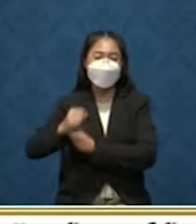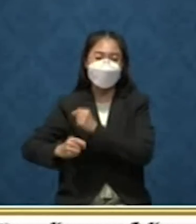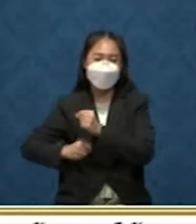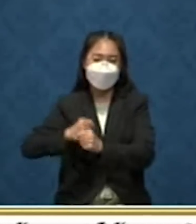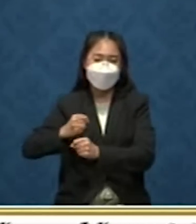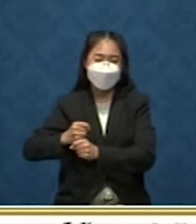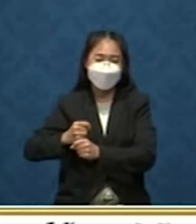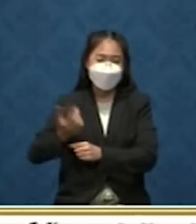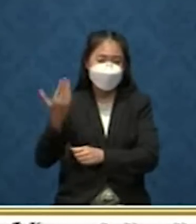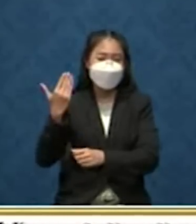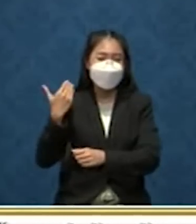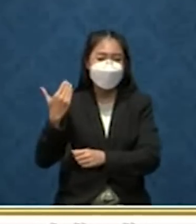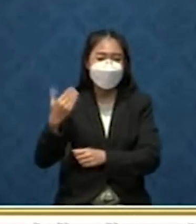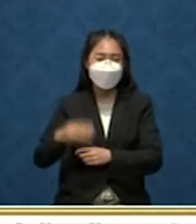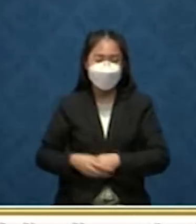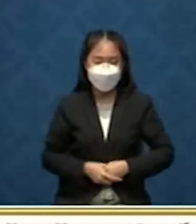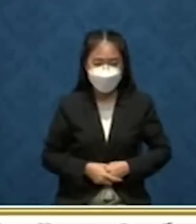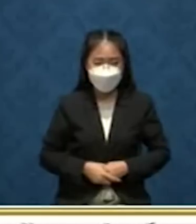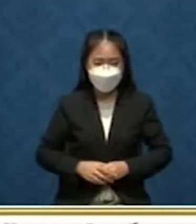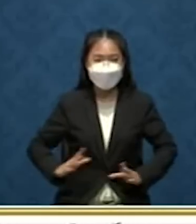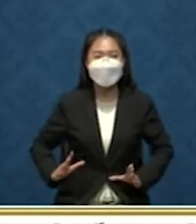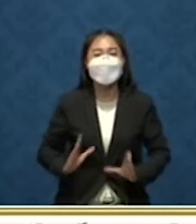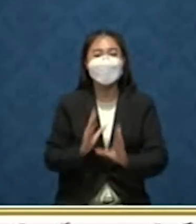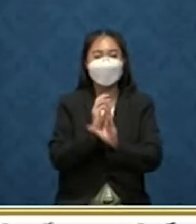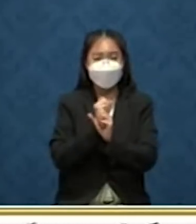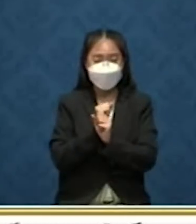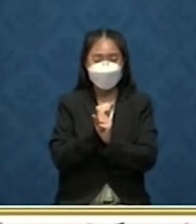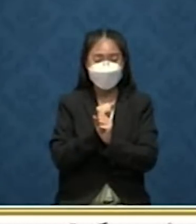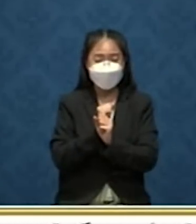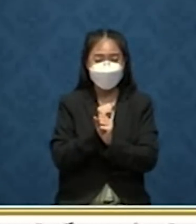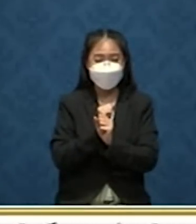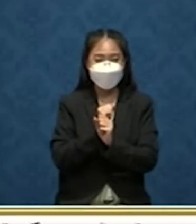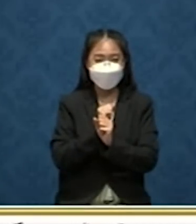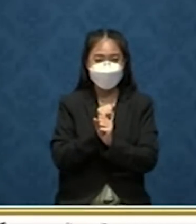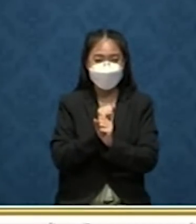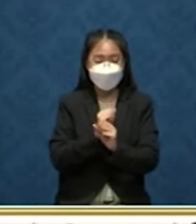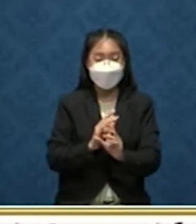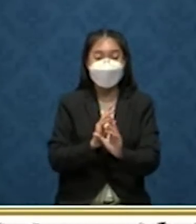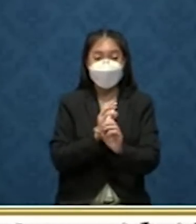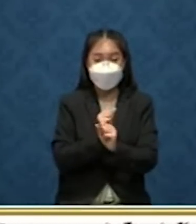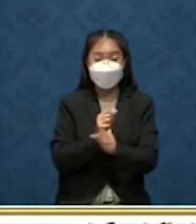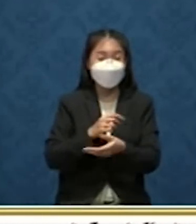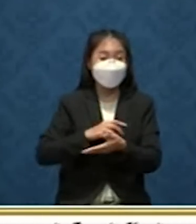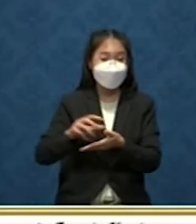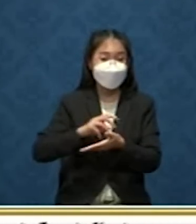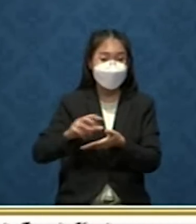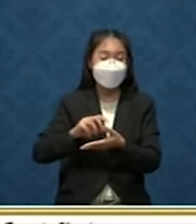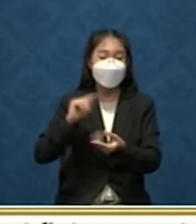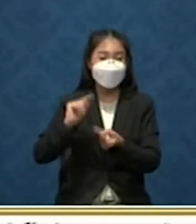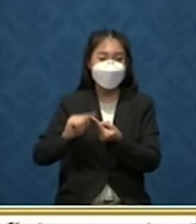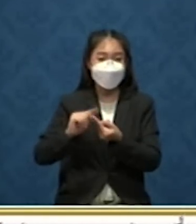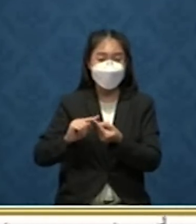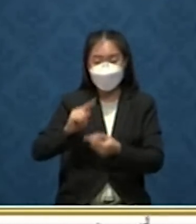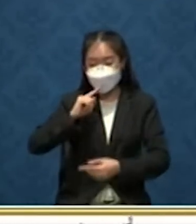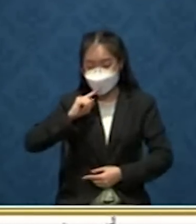ับแม้ผลที่ออกมาแม้ผลที่ออกมาคือเอาตัวขึ้นสาร